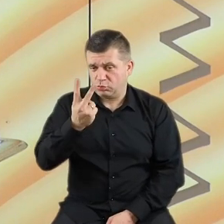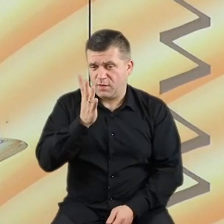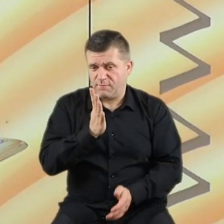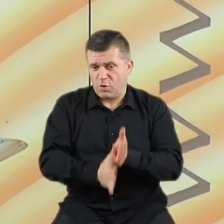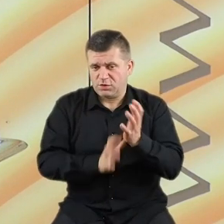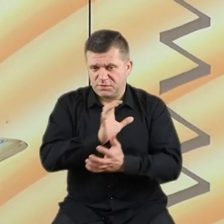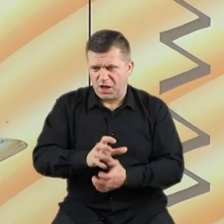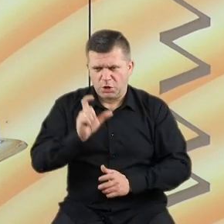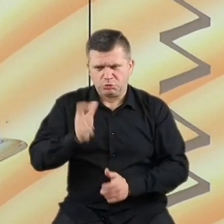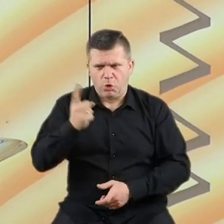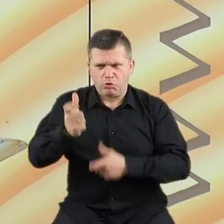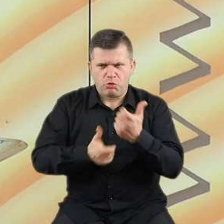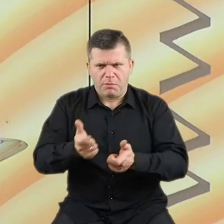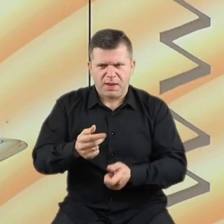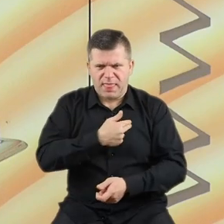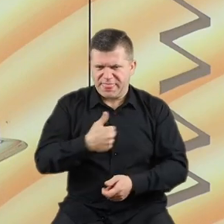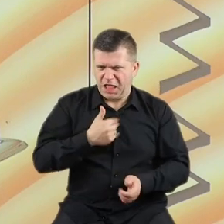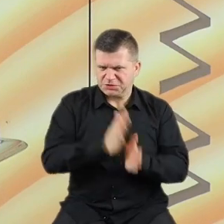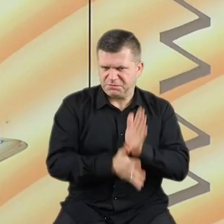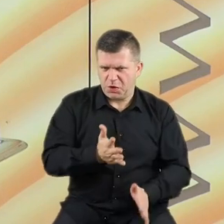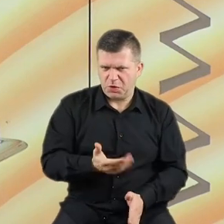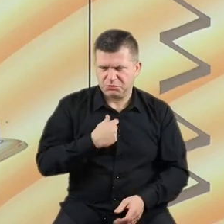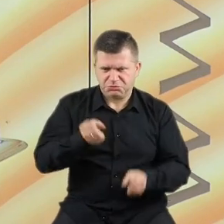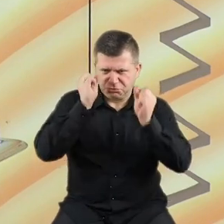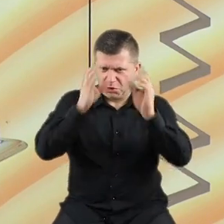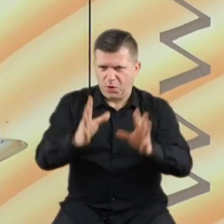wojnie światowej. To myślałam, a co oni robili na naszej wojnie? To dla